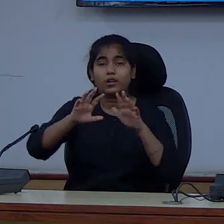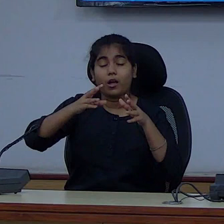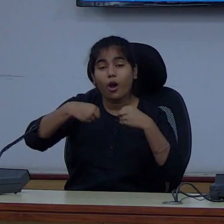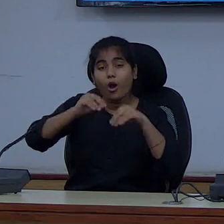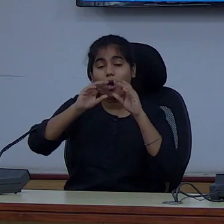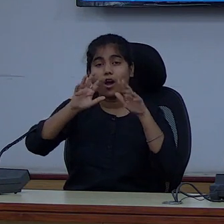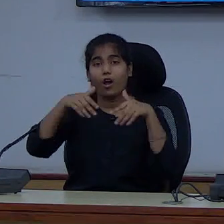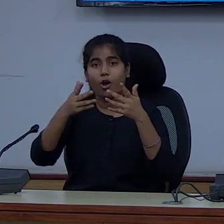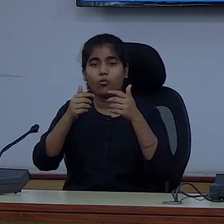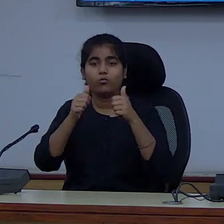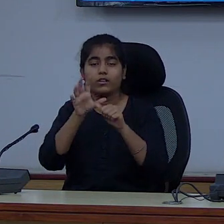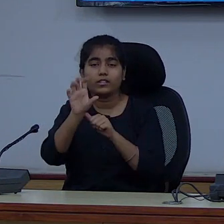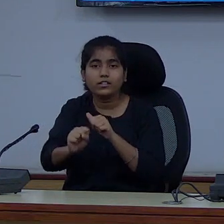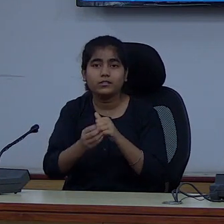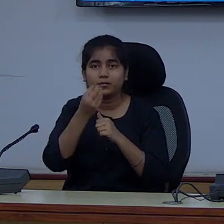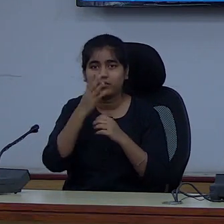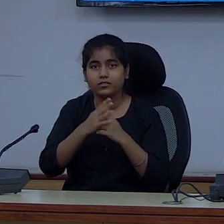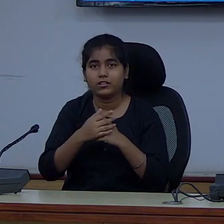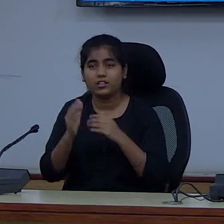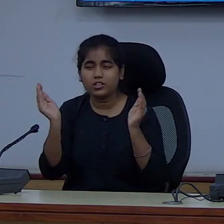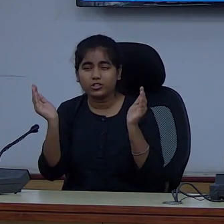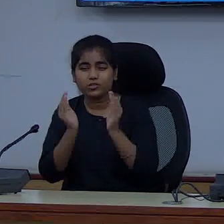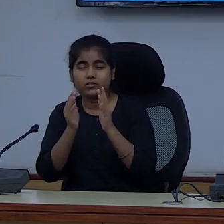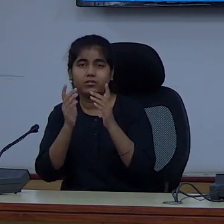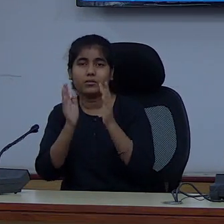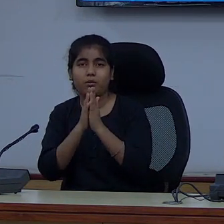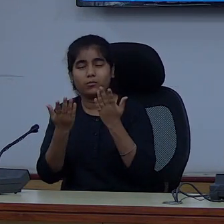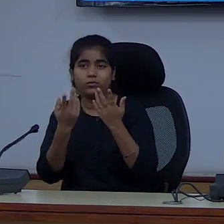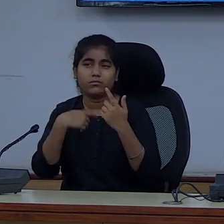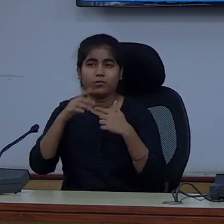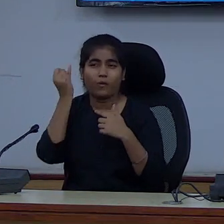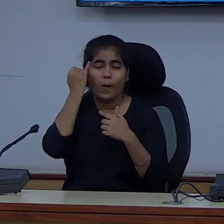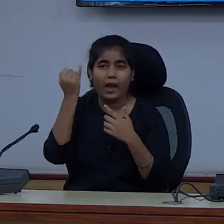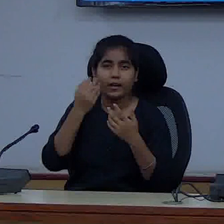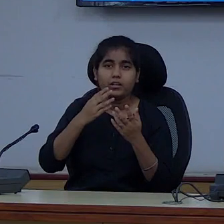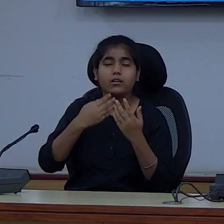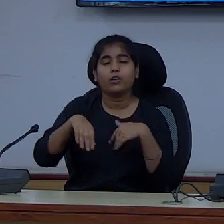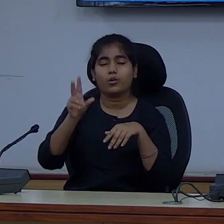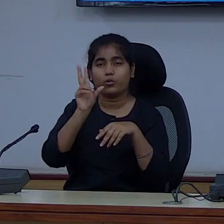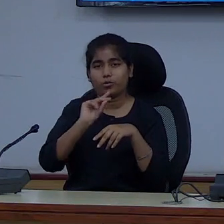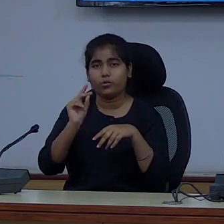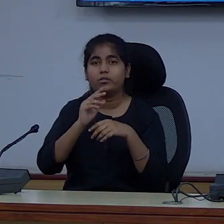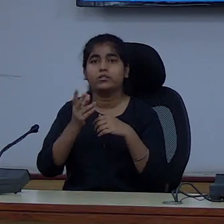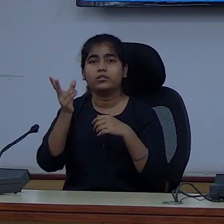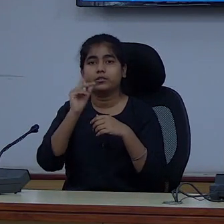किस तरीके से और भी आगे परिचालित होनी चाहिए। इस छोटी सी एक कॉमिक बुक से आपको अंदाज़ा लग गया होगा। फिर होगी आपसे मुलाकात, तब तक अपना